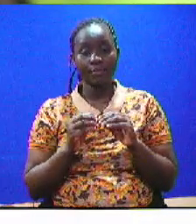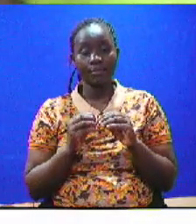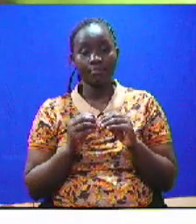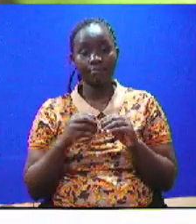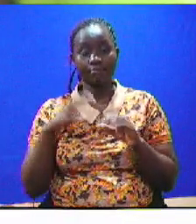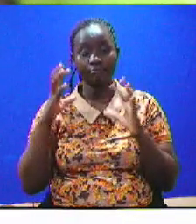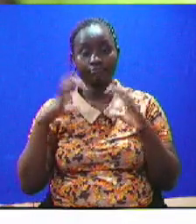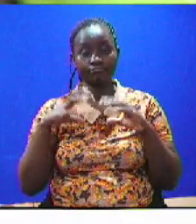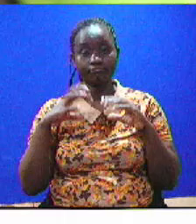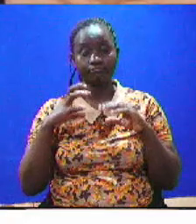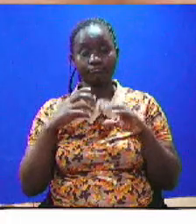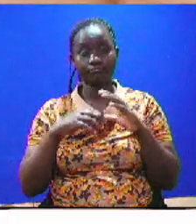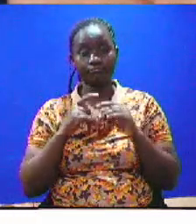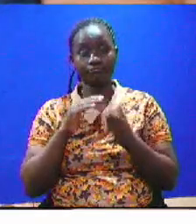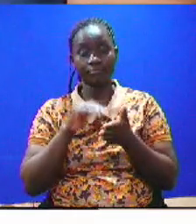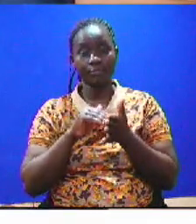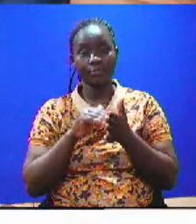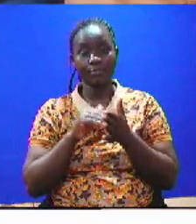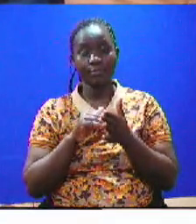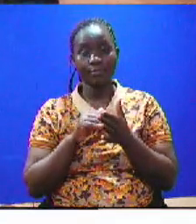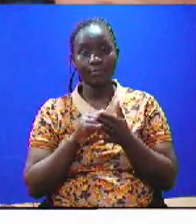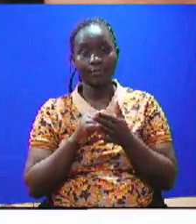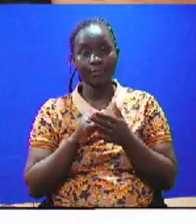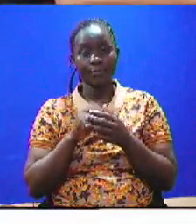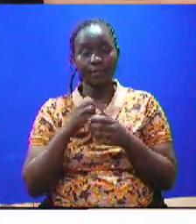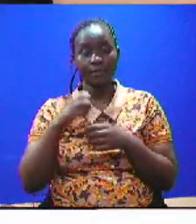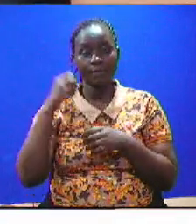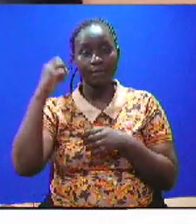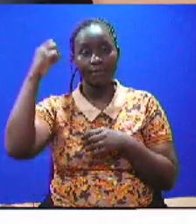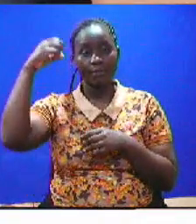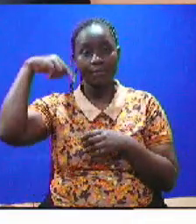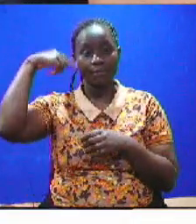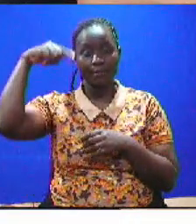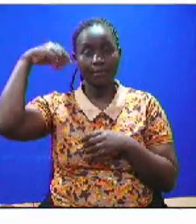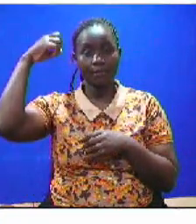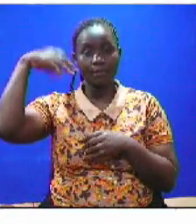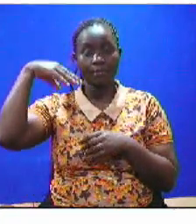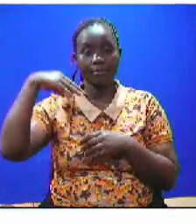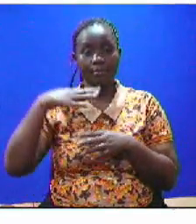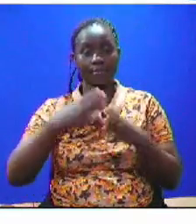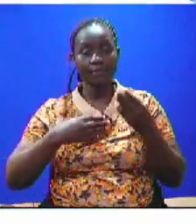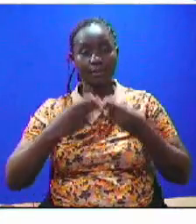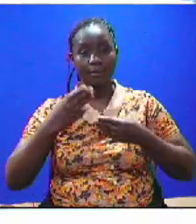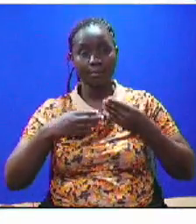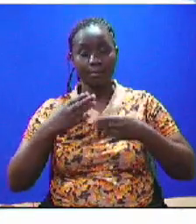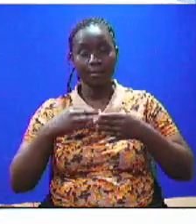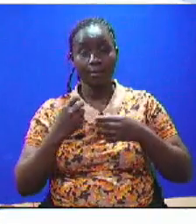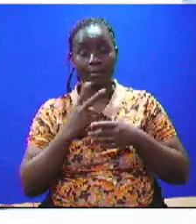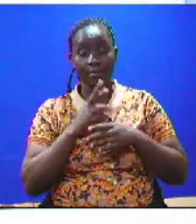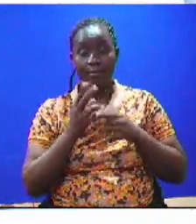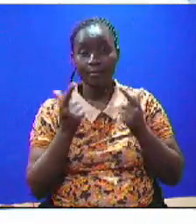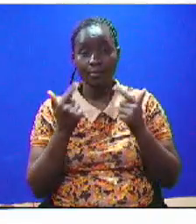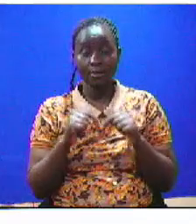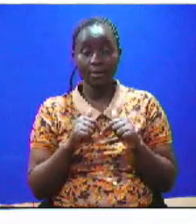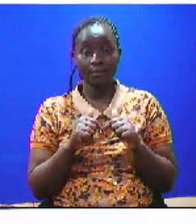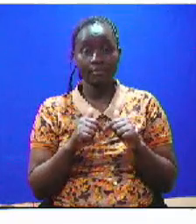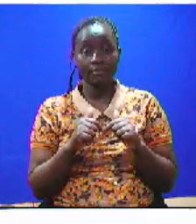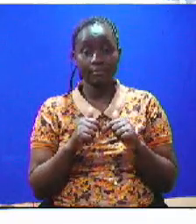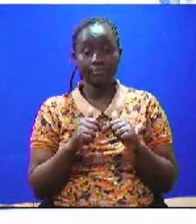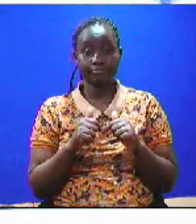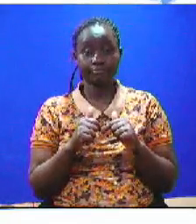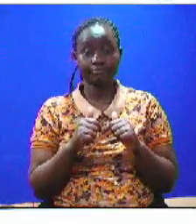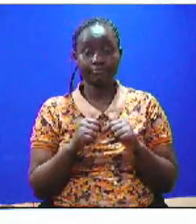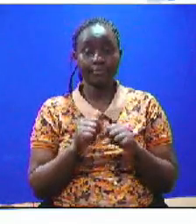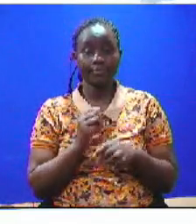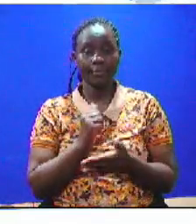nembura. Nabo igo ogusambwa no mugasoti ngakibale asobonjole bwabo nero iga ekibande ya